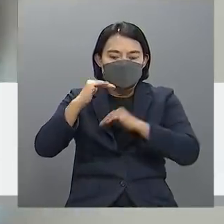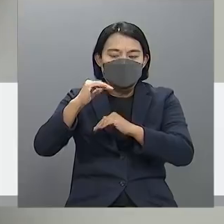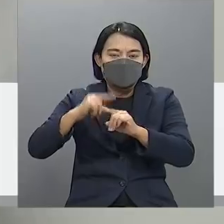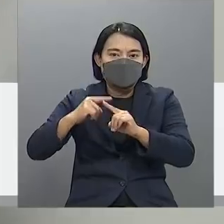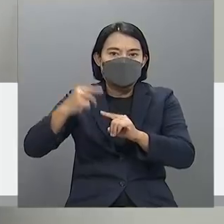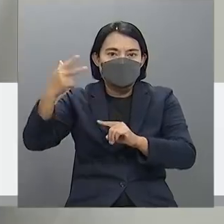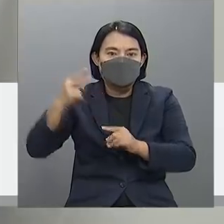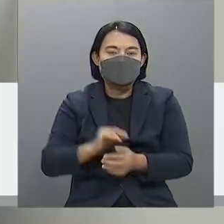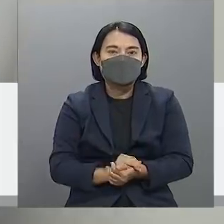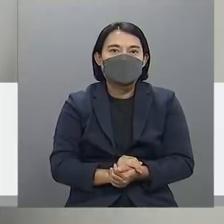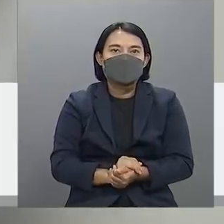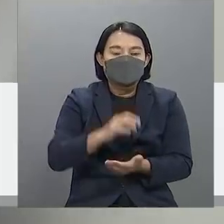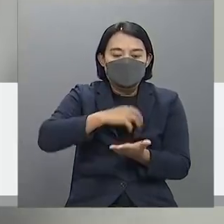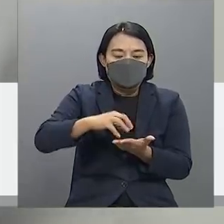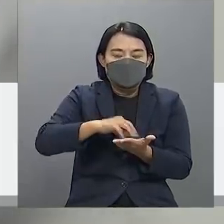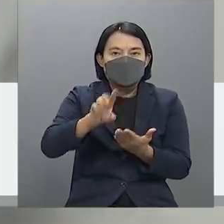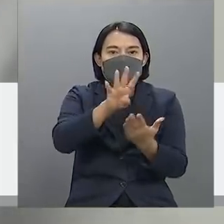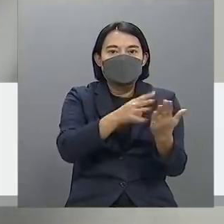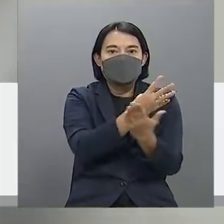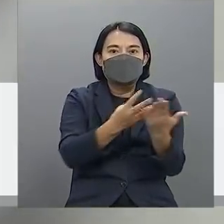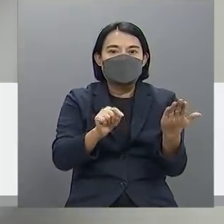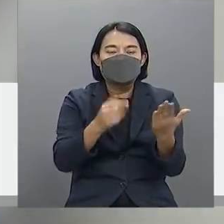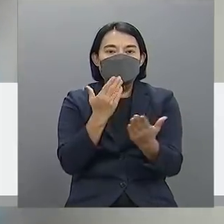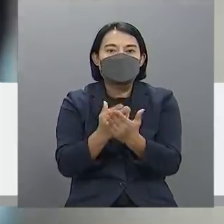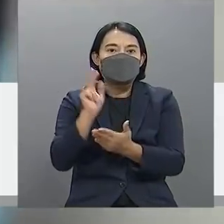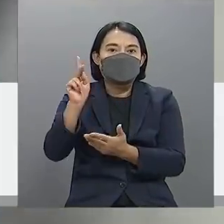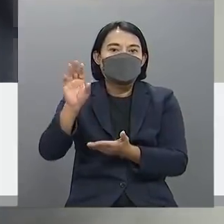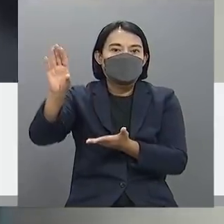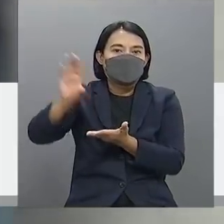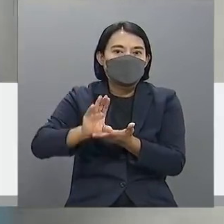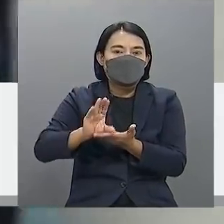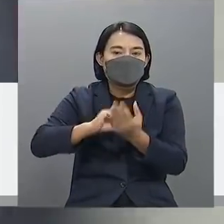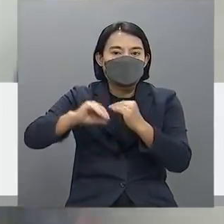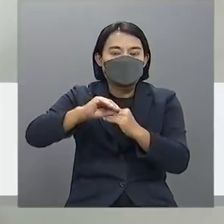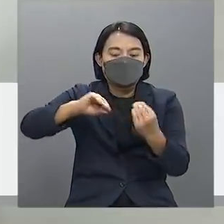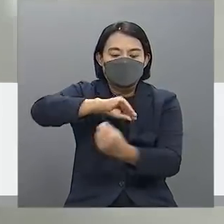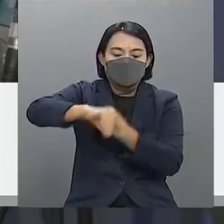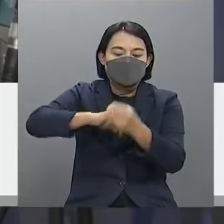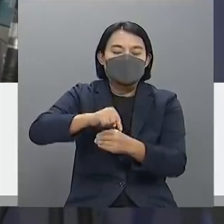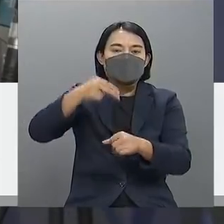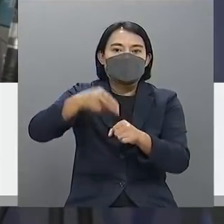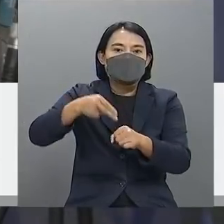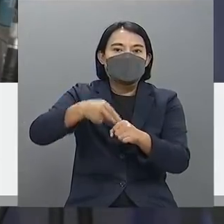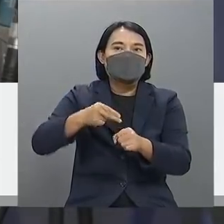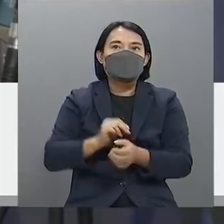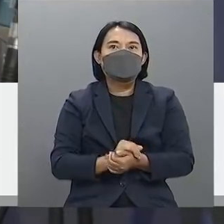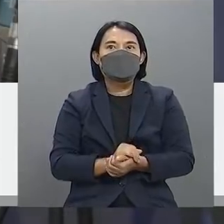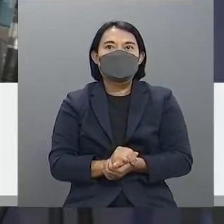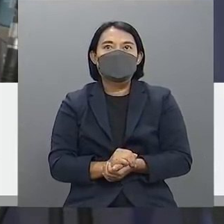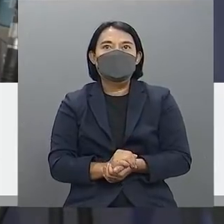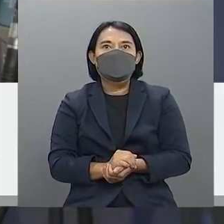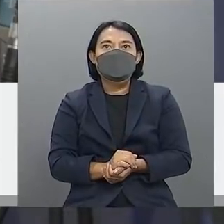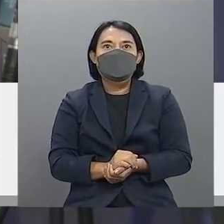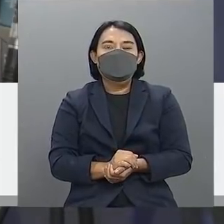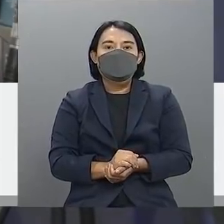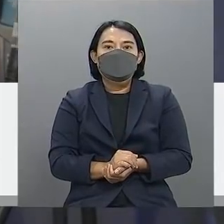ครู่นี้ก็คือแผนที่จะกู้เงินเพิ่มสภาพคล่องให้กับกองทุนน้ำมันเชื้อเพลิงนะคะนอกจากนี้ที่เป็นไวรัลเป็น